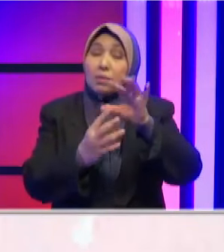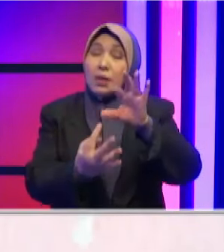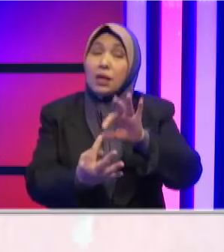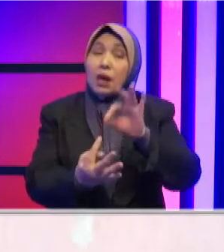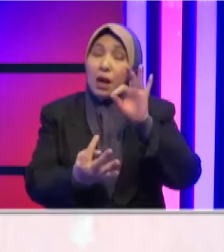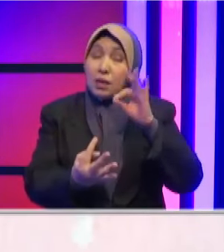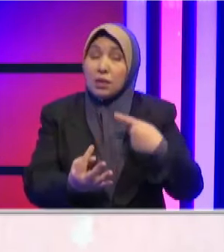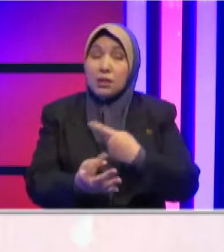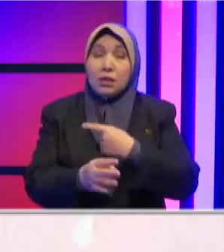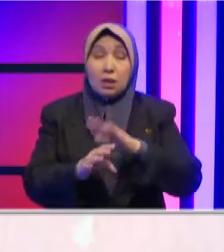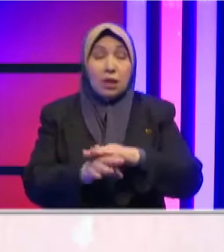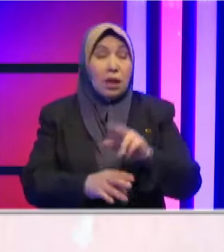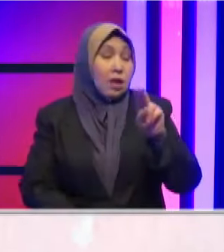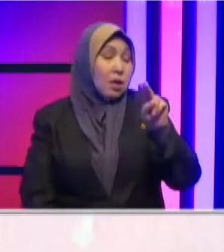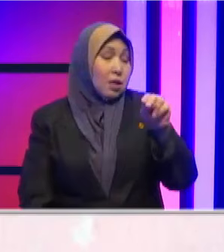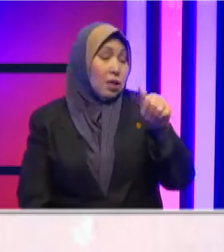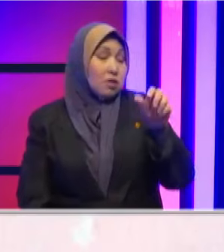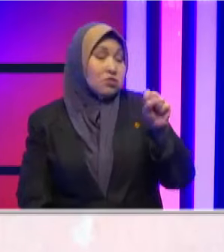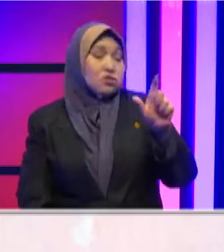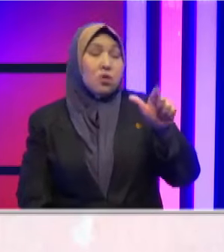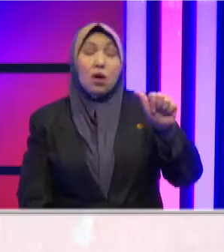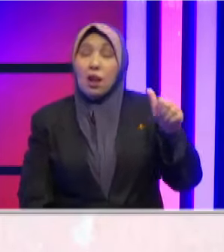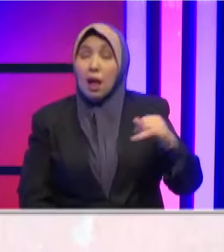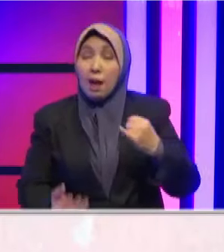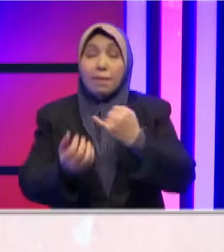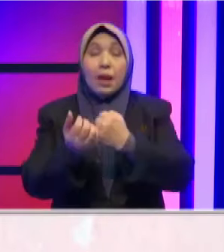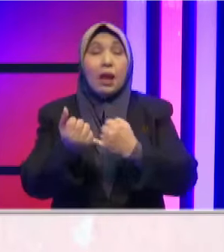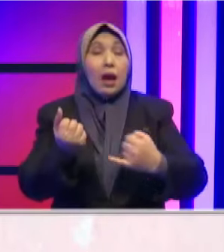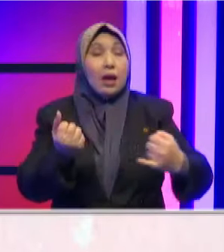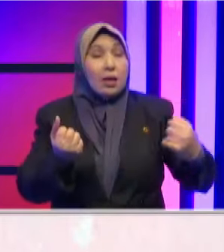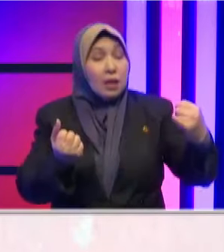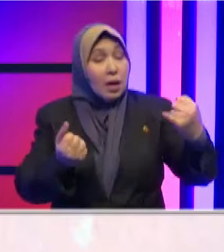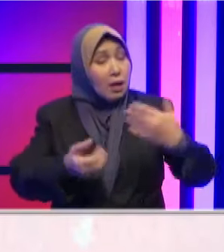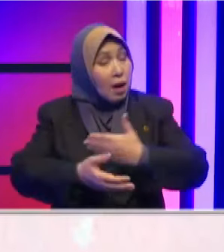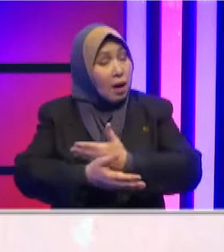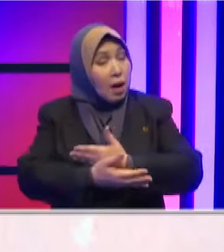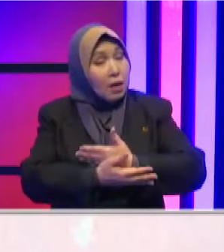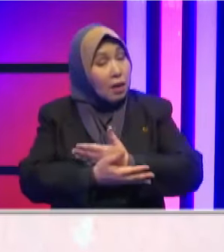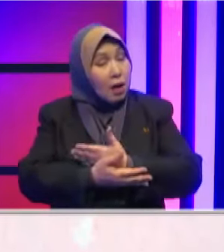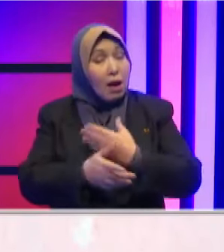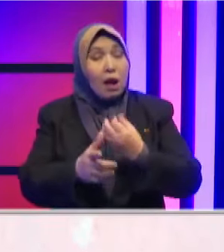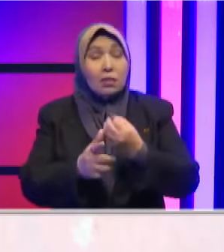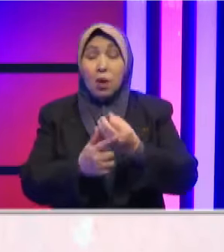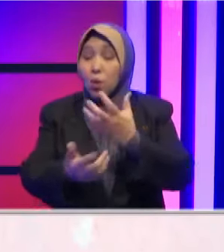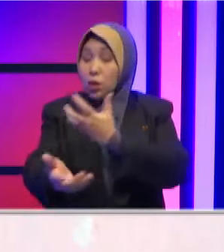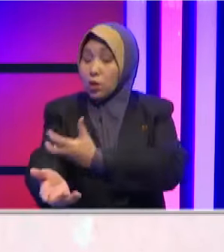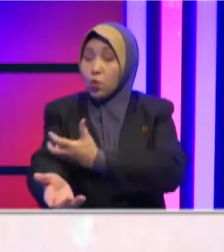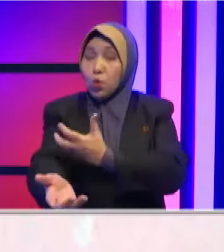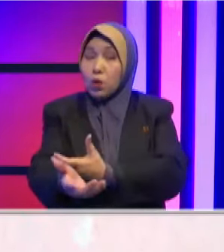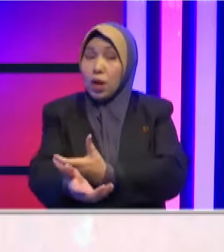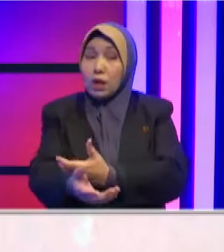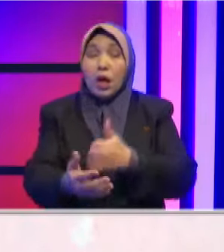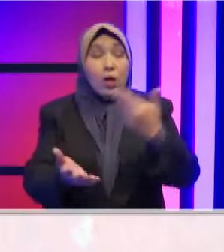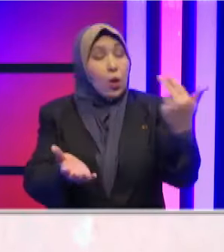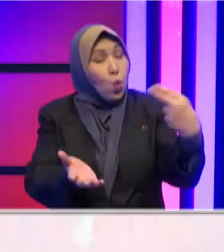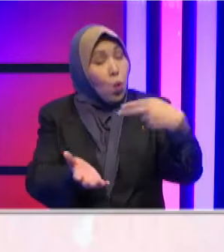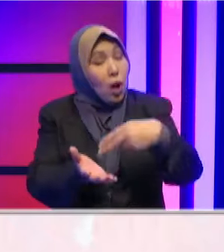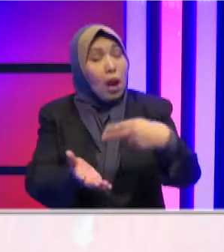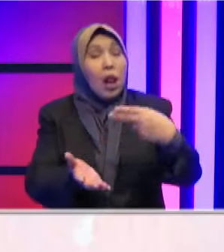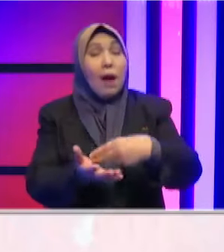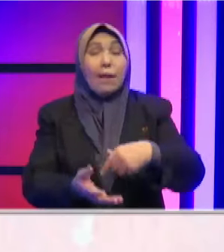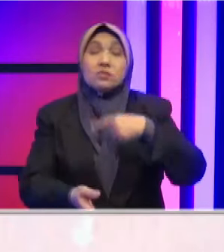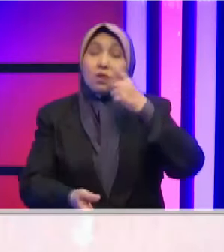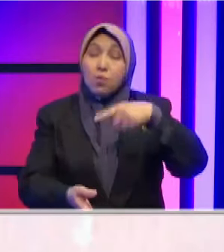nah salah artinya melahirkan anak ITB atau keturunan diulang empat kali atau